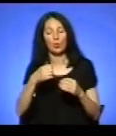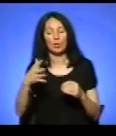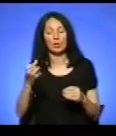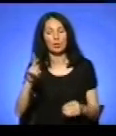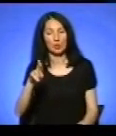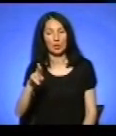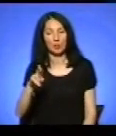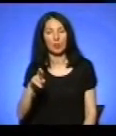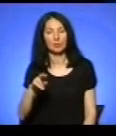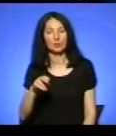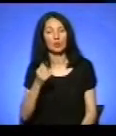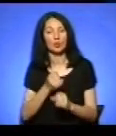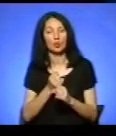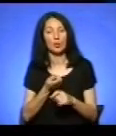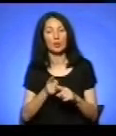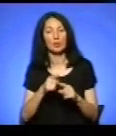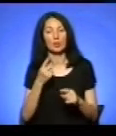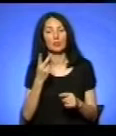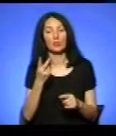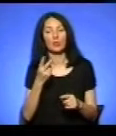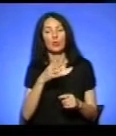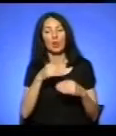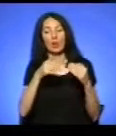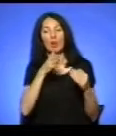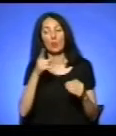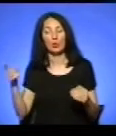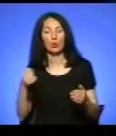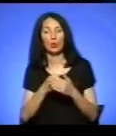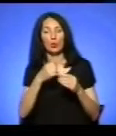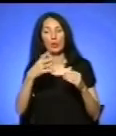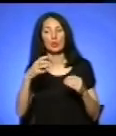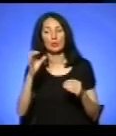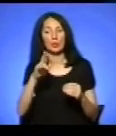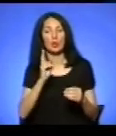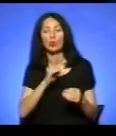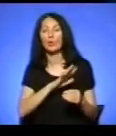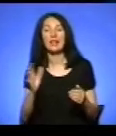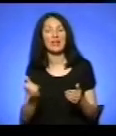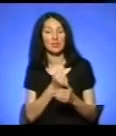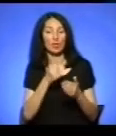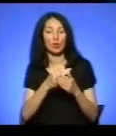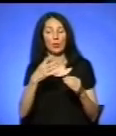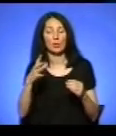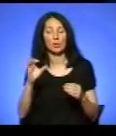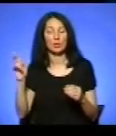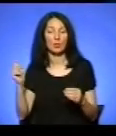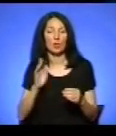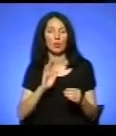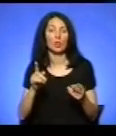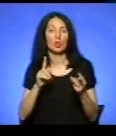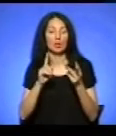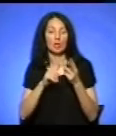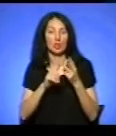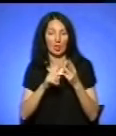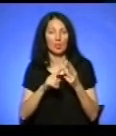так? Зробити це. Друга хвиля до 15 серпня. Хто не встигне до 15 серпня, в них є ще третє вікно